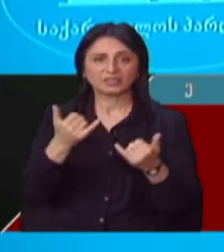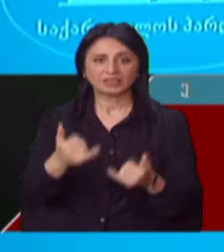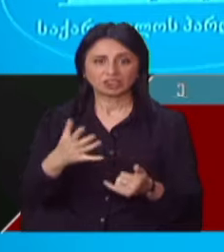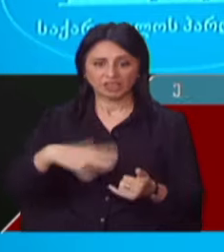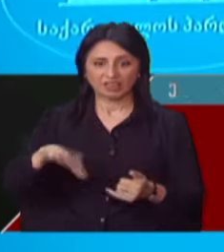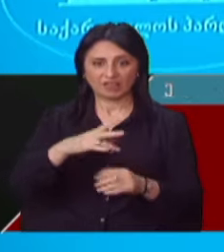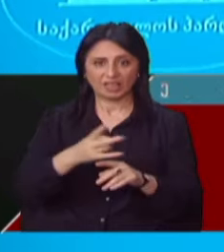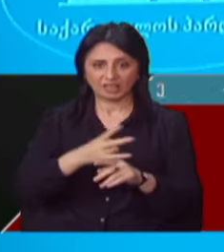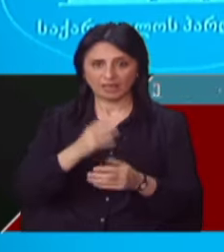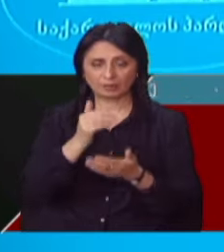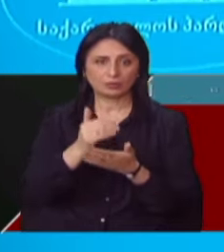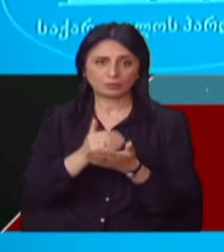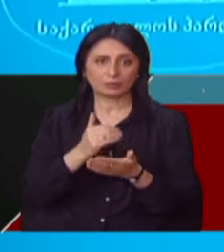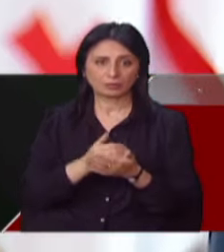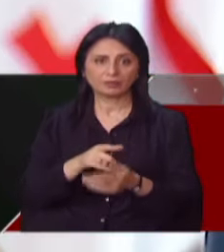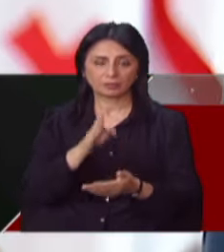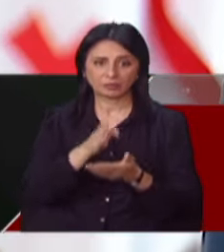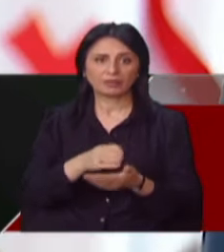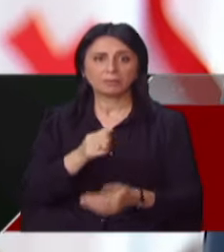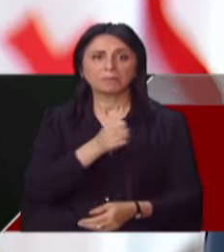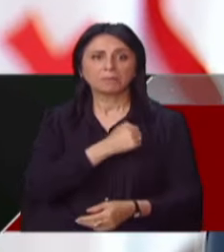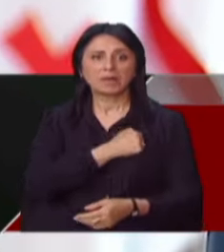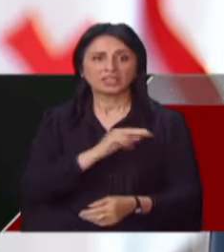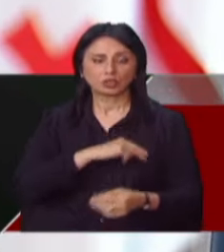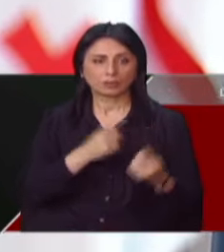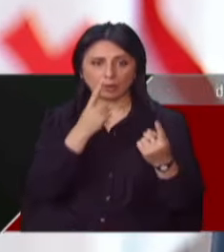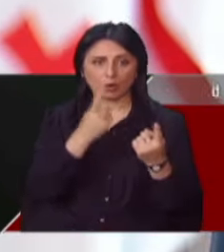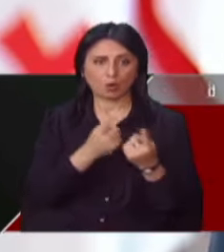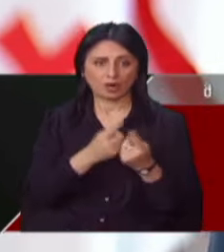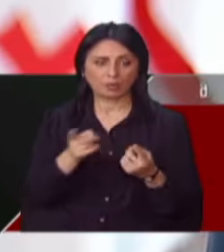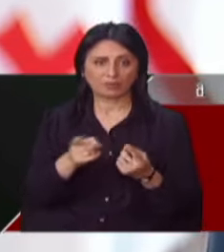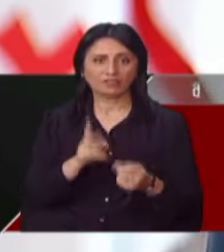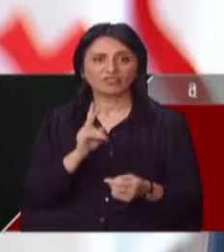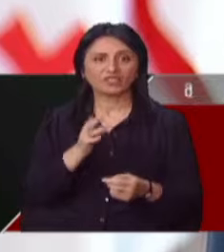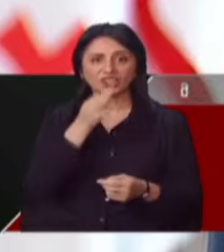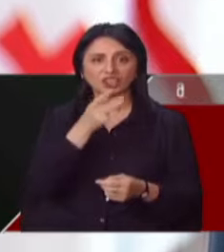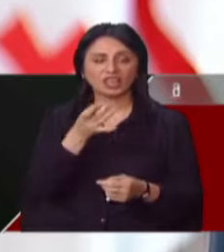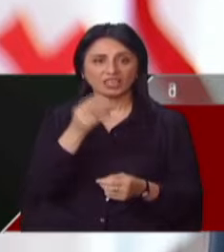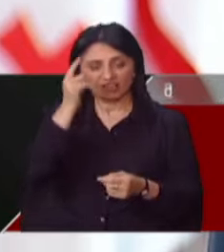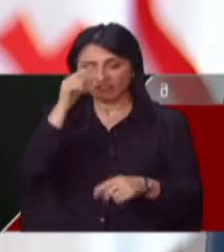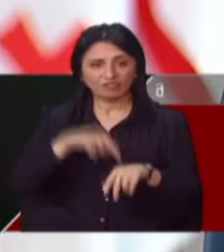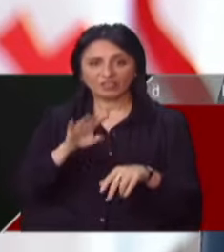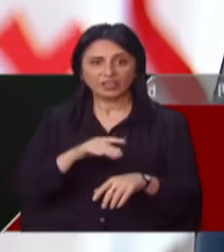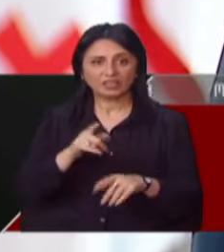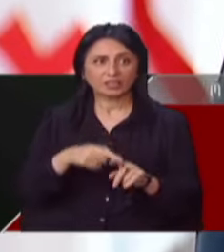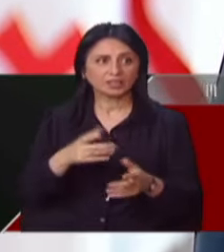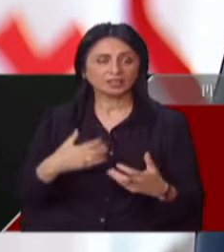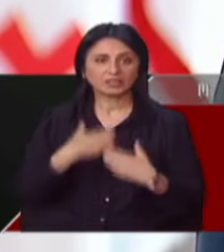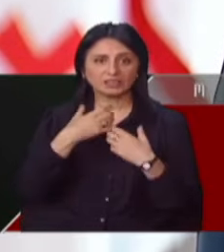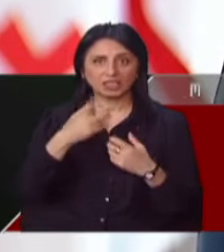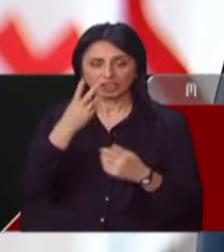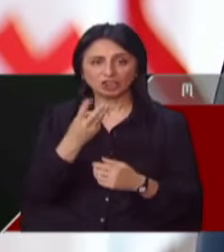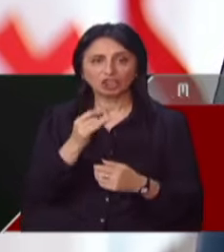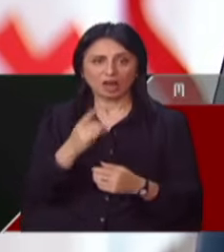ჩვენს ქვეყანას აზიანებს, აი ამ ადამიანებზე მიმართულია. მეცოდება ჩემი კოლეგები ზოგადად, რომლებიც ჯერ კიდევ ვერ ხვდებიან რა შარში გახვიეს საკუთარი